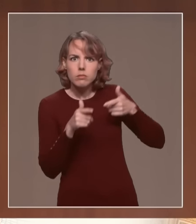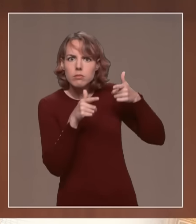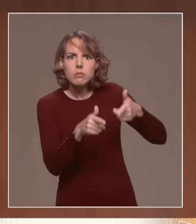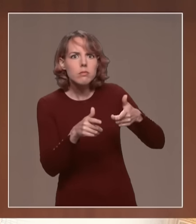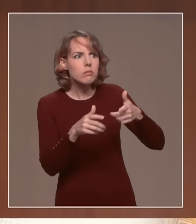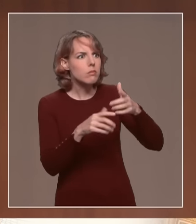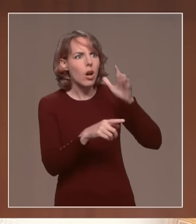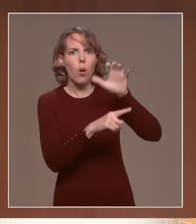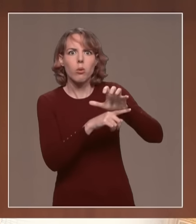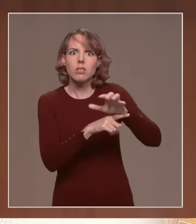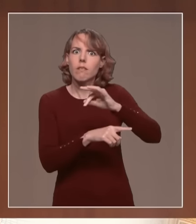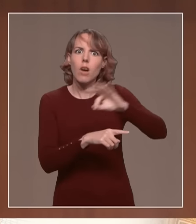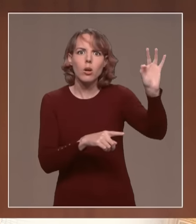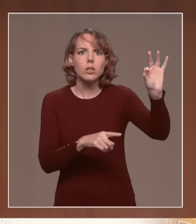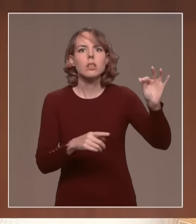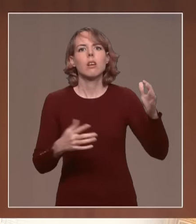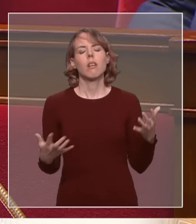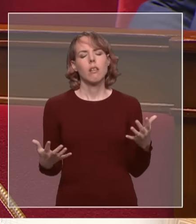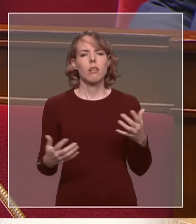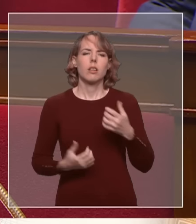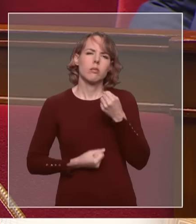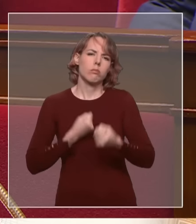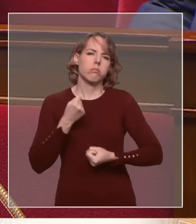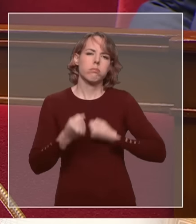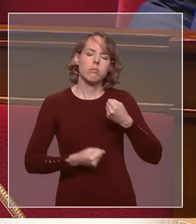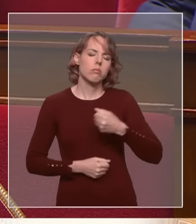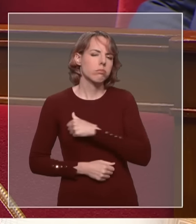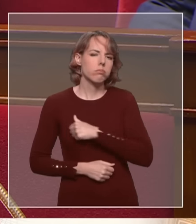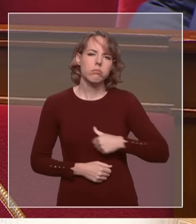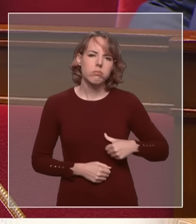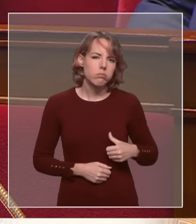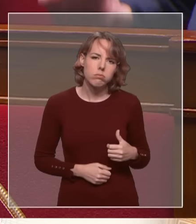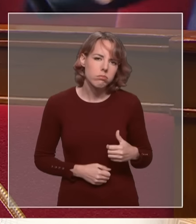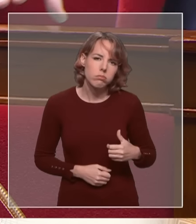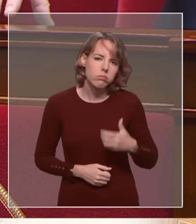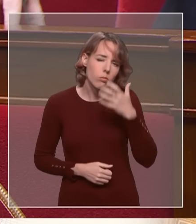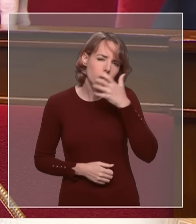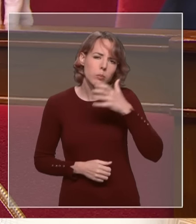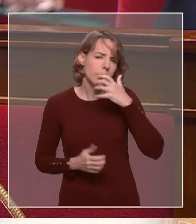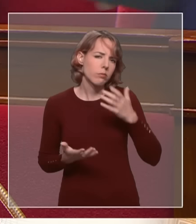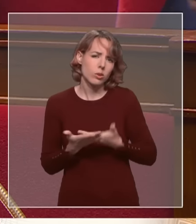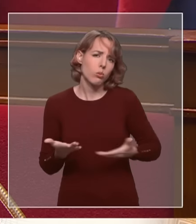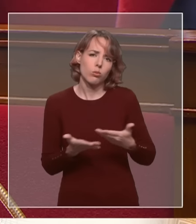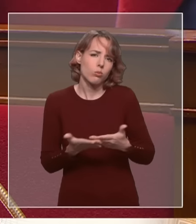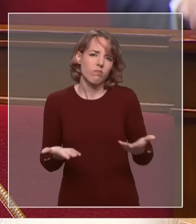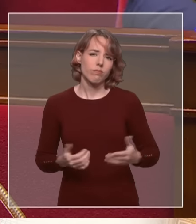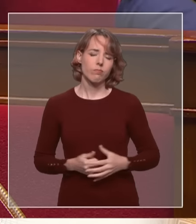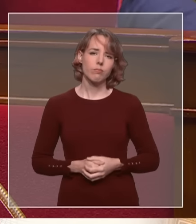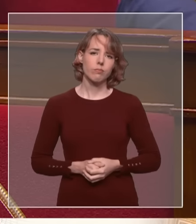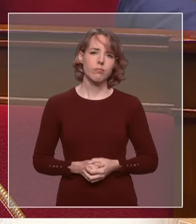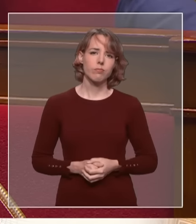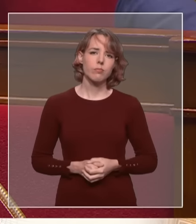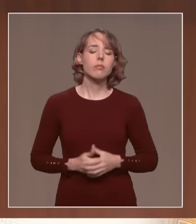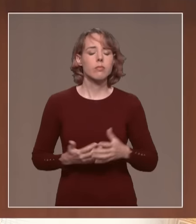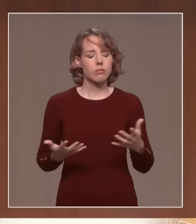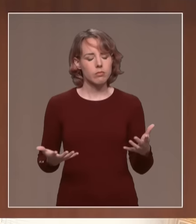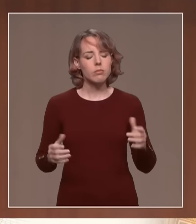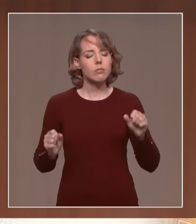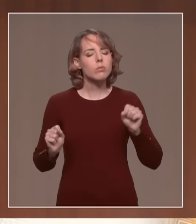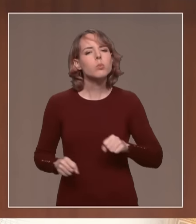patrie. Évidemment que c'est une absolue tragédie. Je peux vous dire que notre